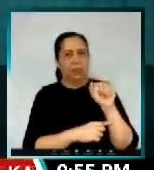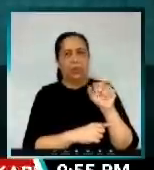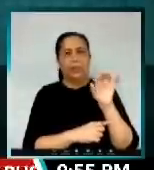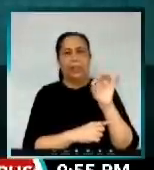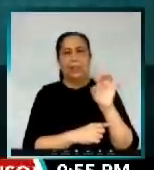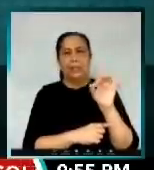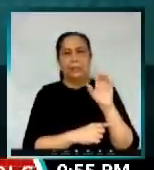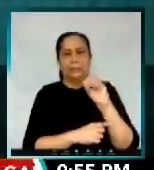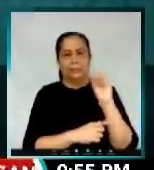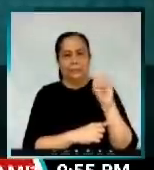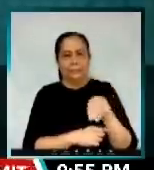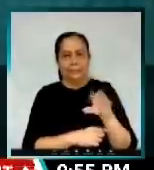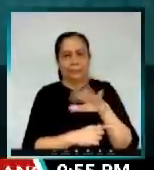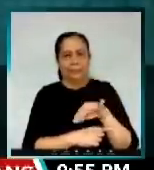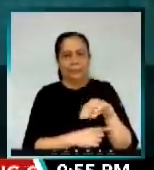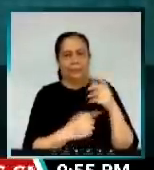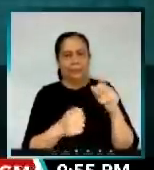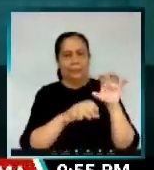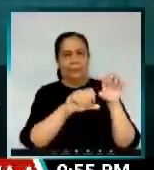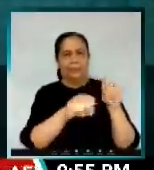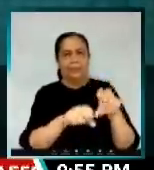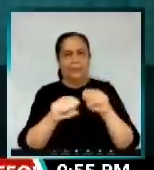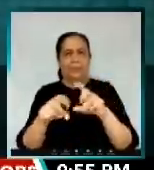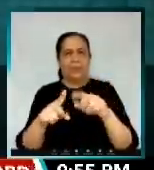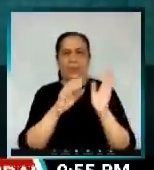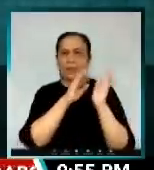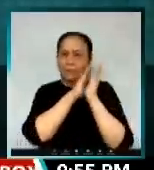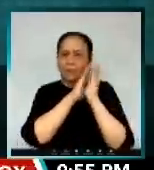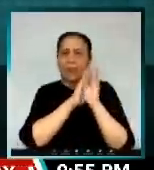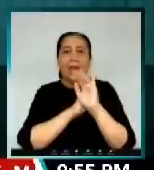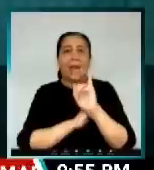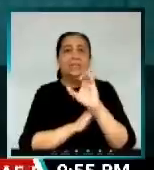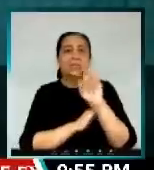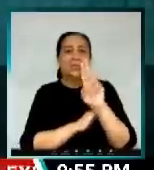76.18% ng okupado ang ICU beds sa NCR.